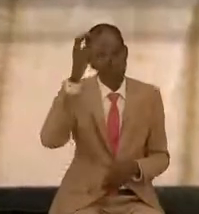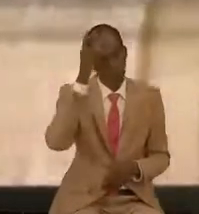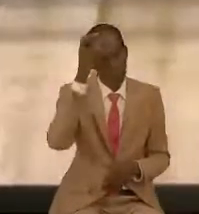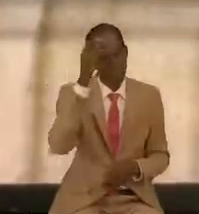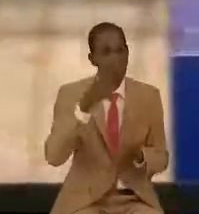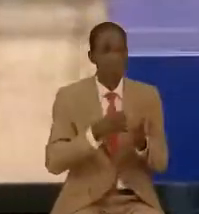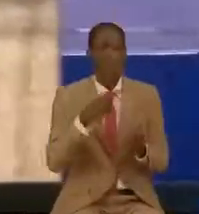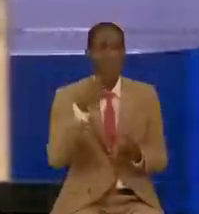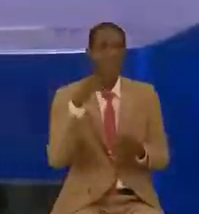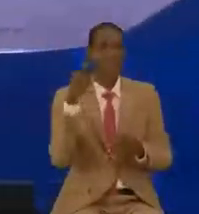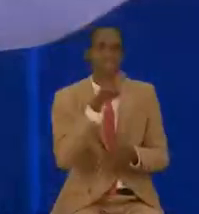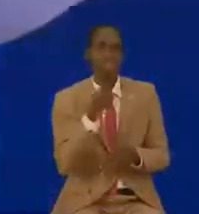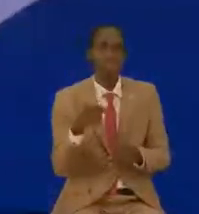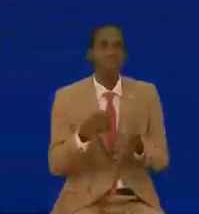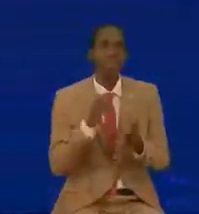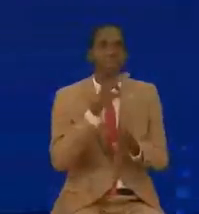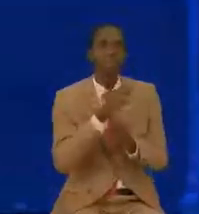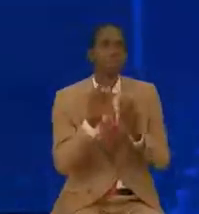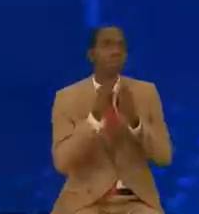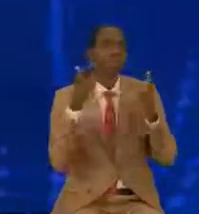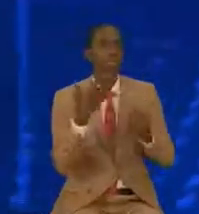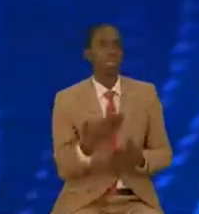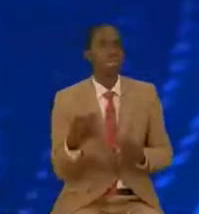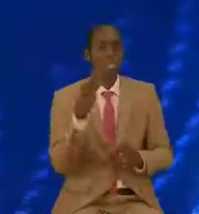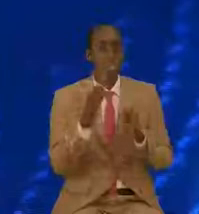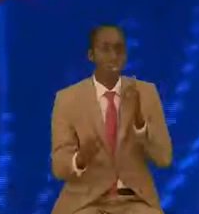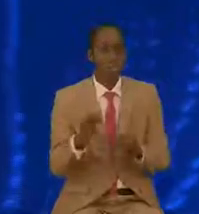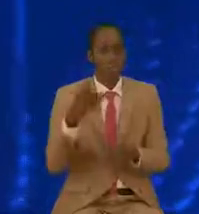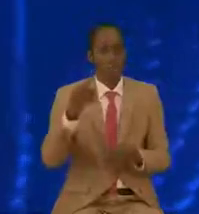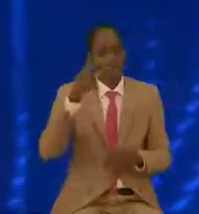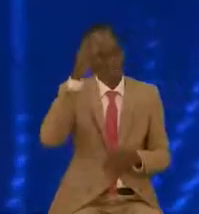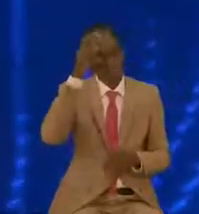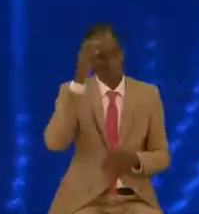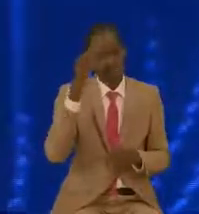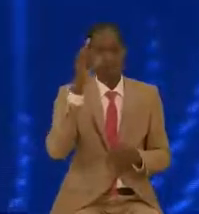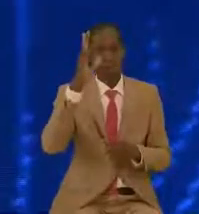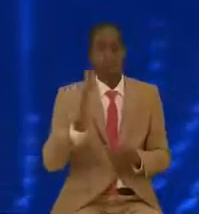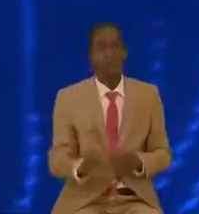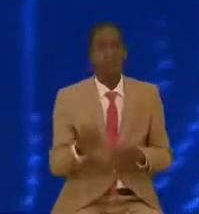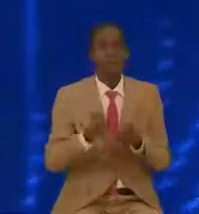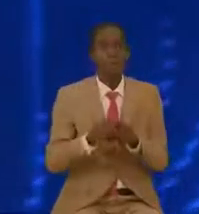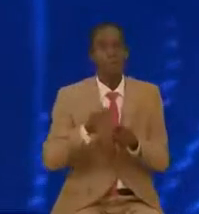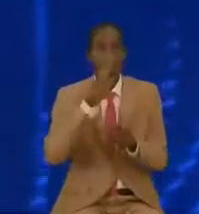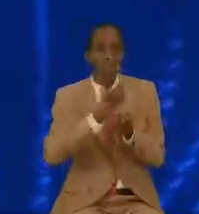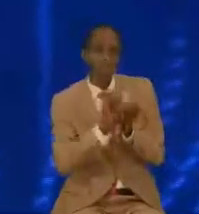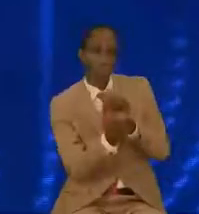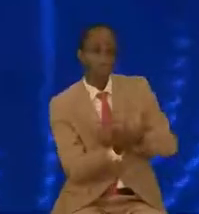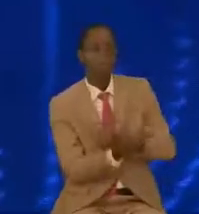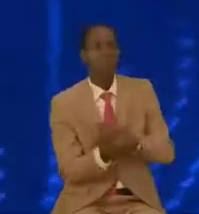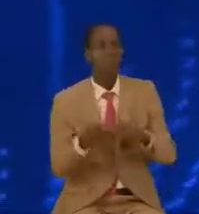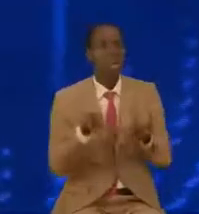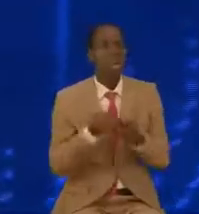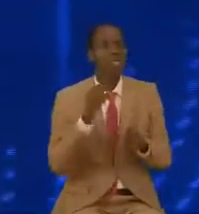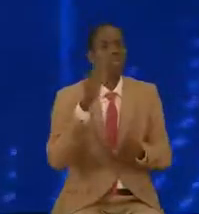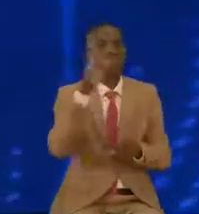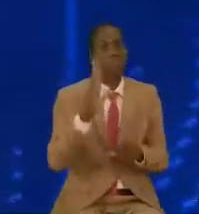des ministres. Il n'est pas donc étrange que ces ministres aussi se déguisent en ministres de justice. Ils sont des